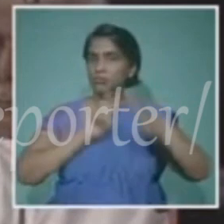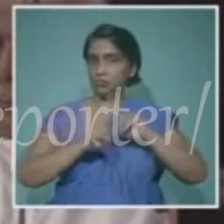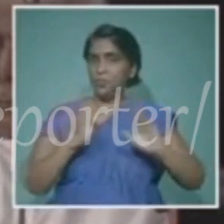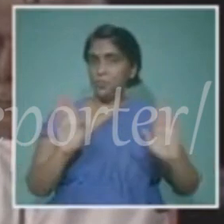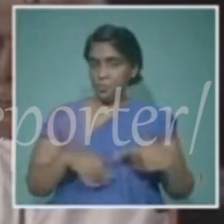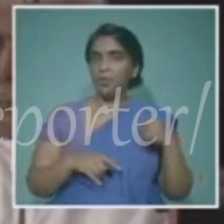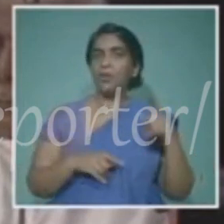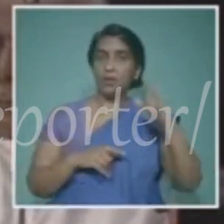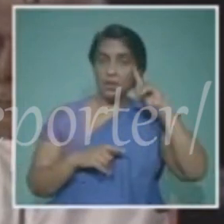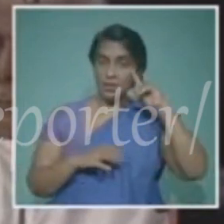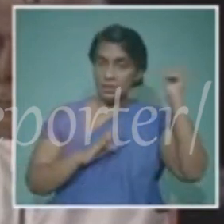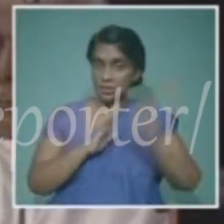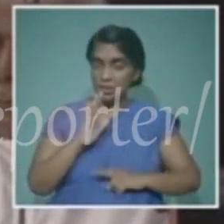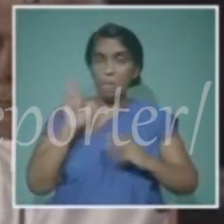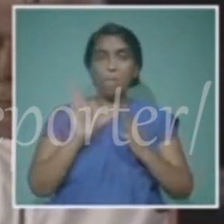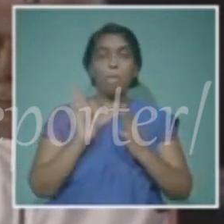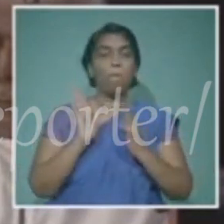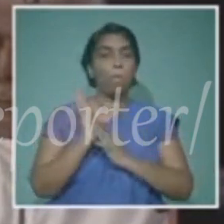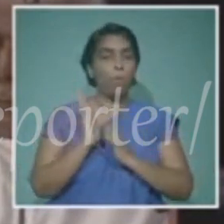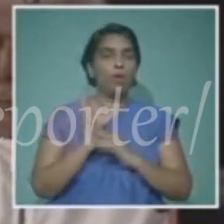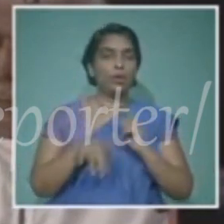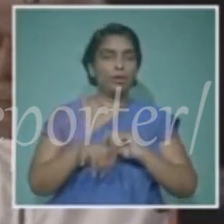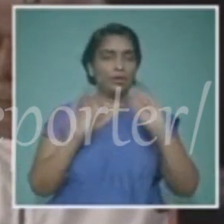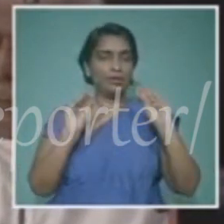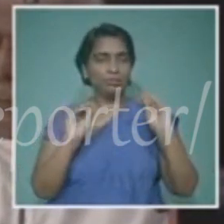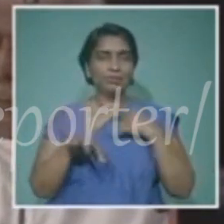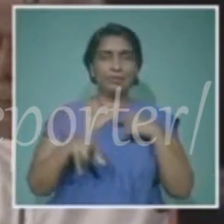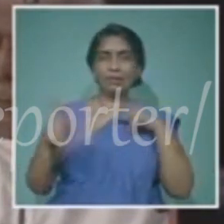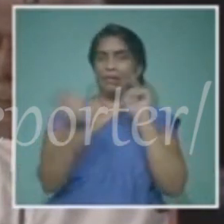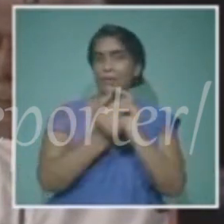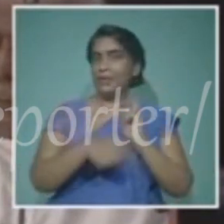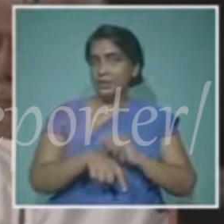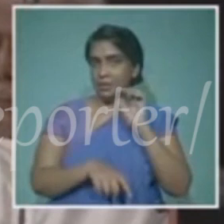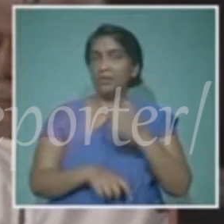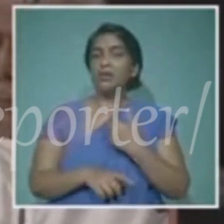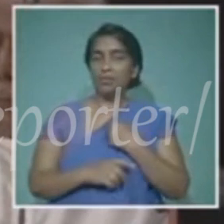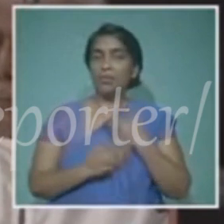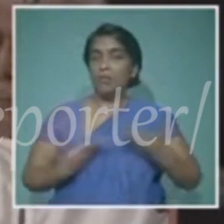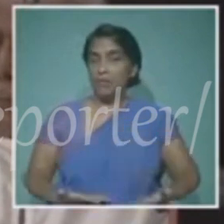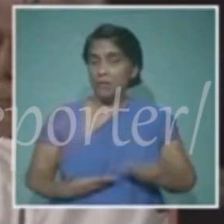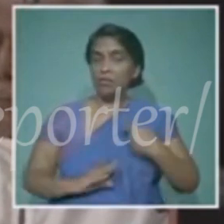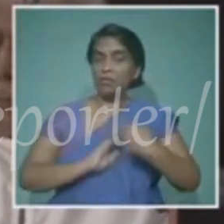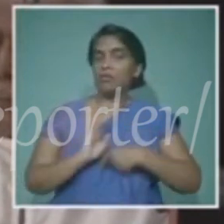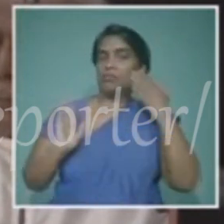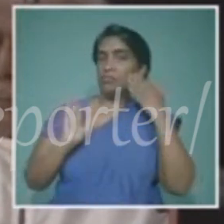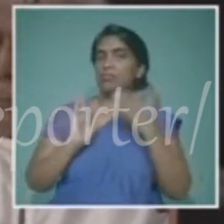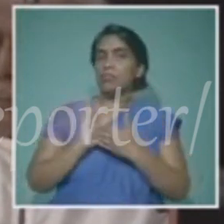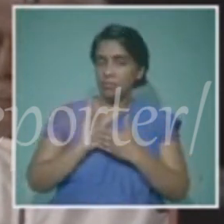ඉන්නේ. ජපානයේදී මෝදි අගමැතිතුමා කෙටි වේලාවක් හමු අවස්ථාවේ මම අපේ වර්තමාන තත්ත්වය